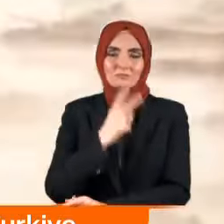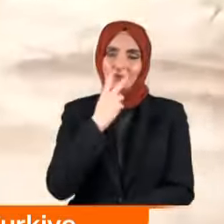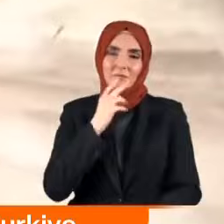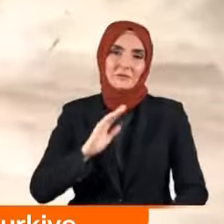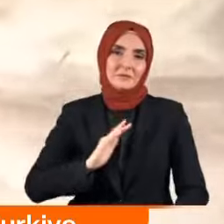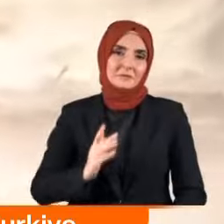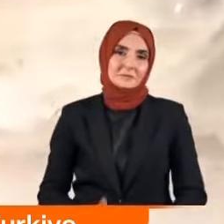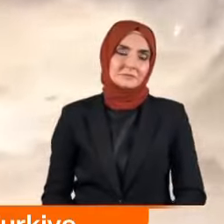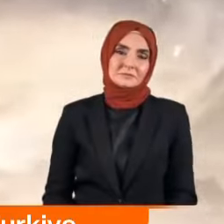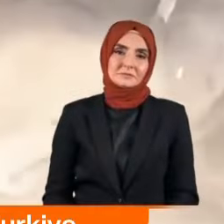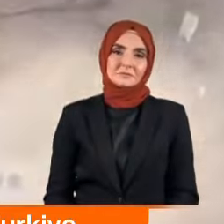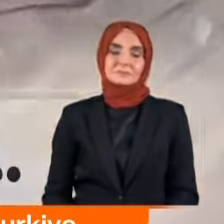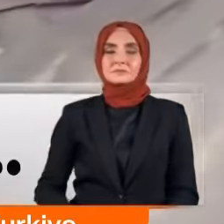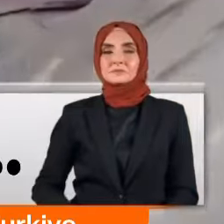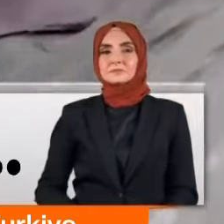ağlıyor.